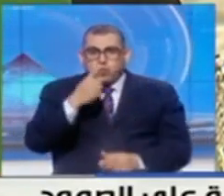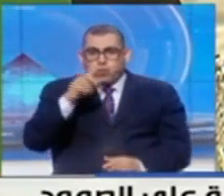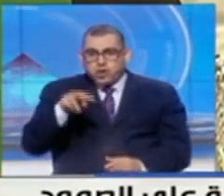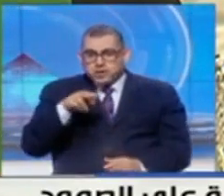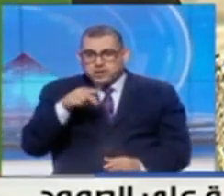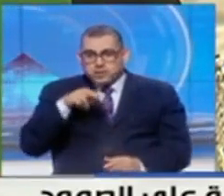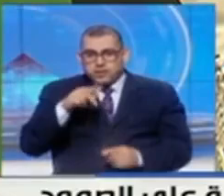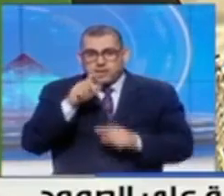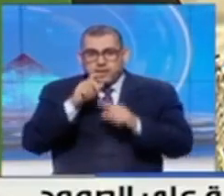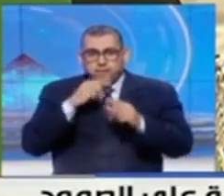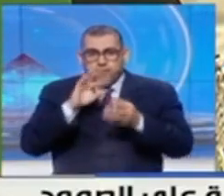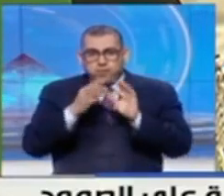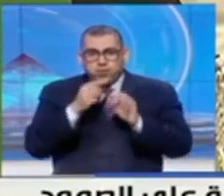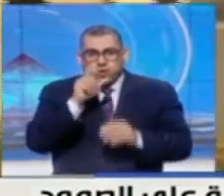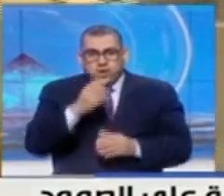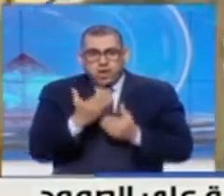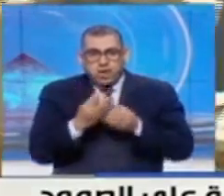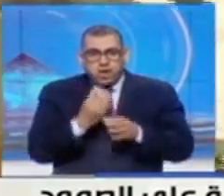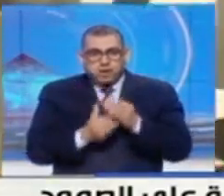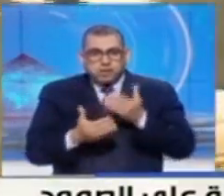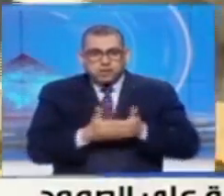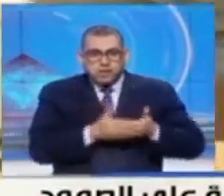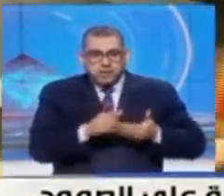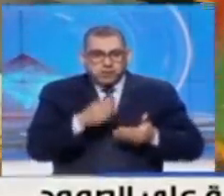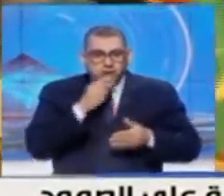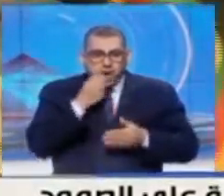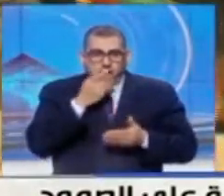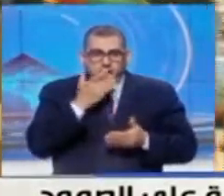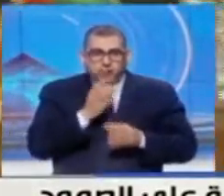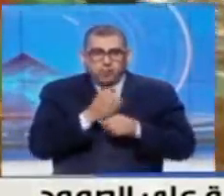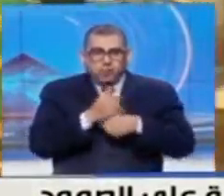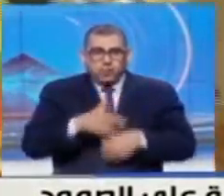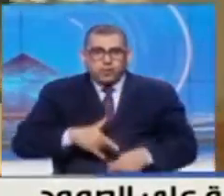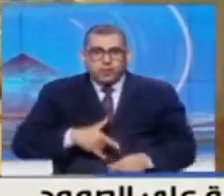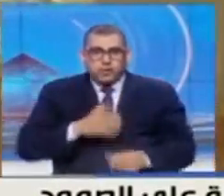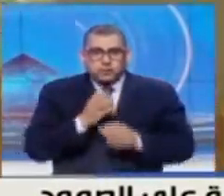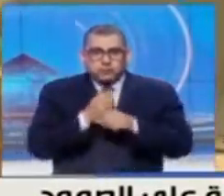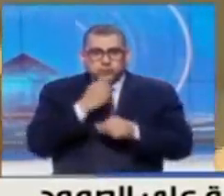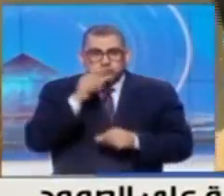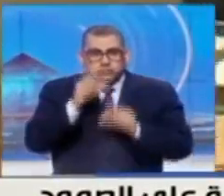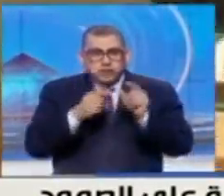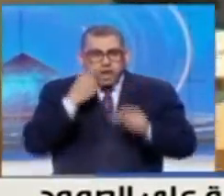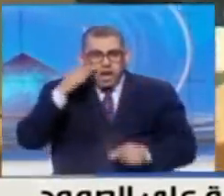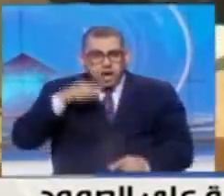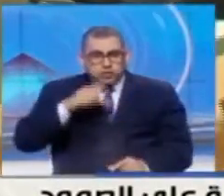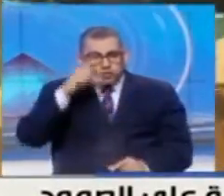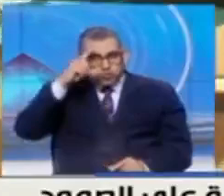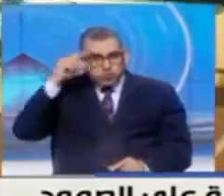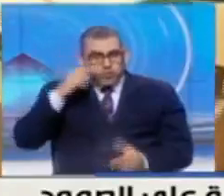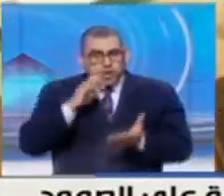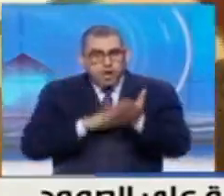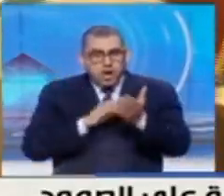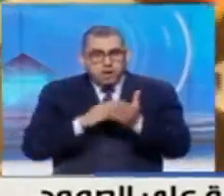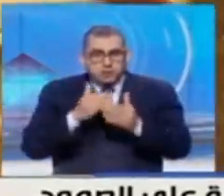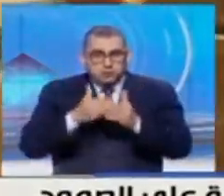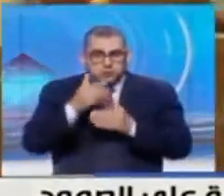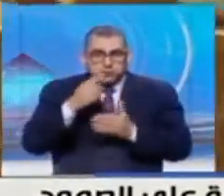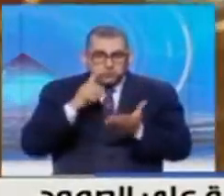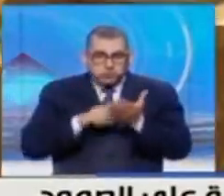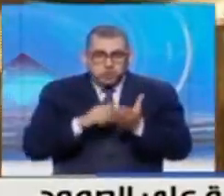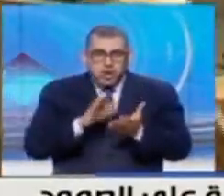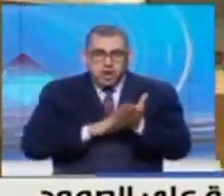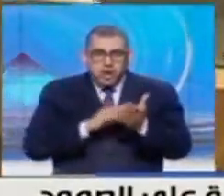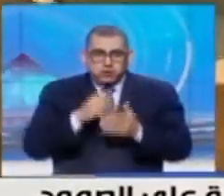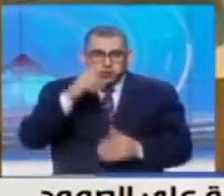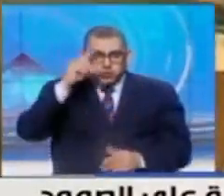و1.8 مليون طفل يعانون من سوء التغذية. الإحصاءات تشير إلى أن عدد الأشخاص الذين يعيشون في ظروف ما قبل المجاعة أو الشبيهة بالمجاعة